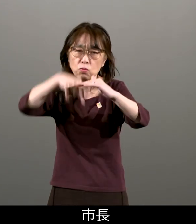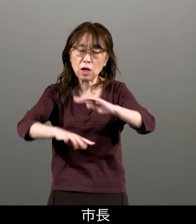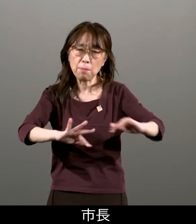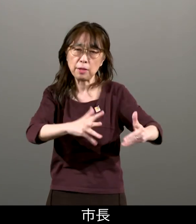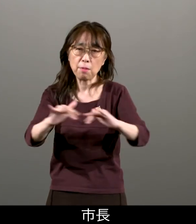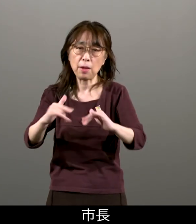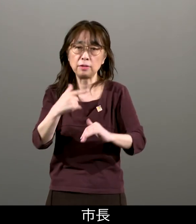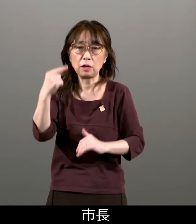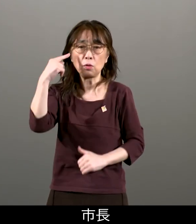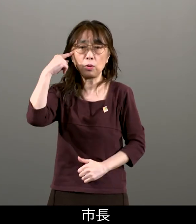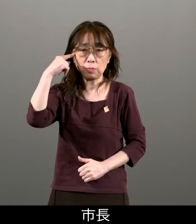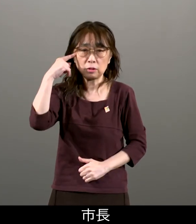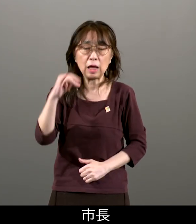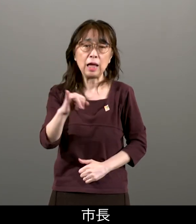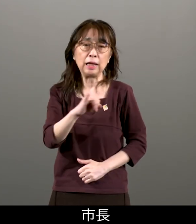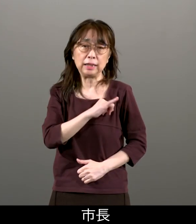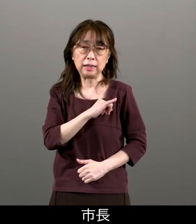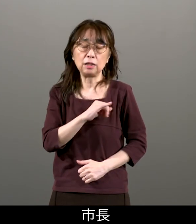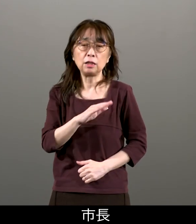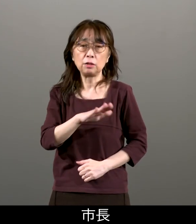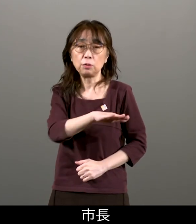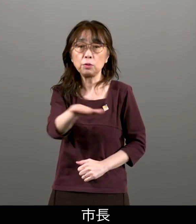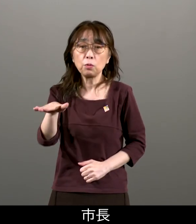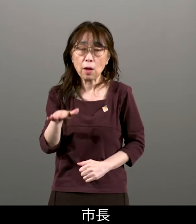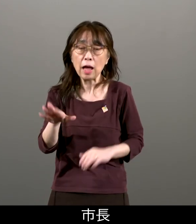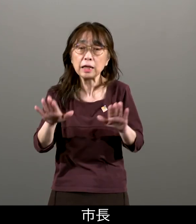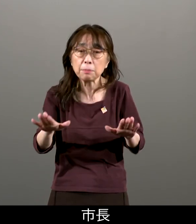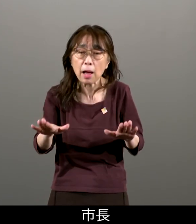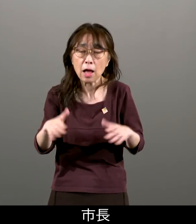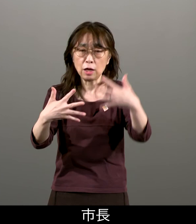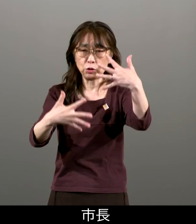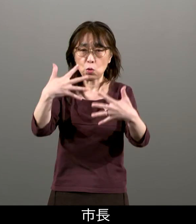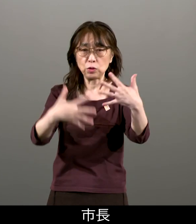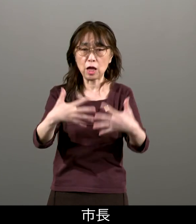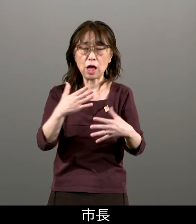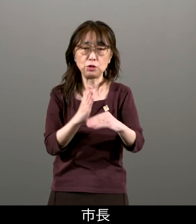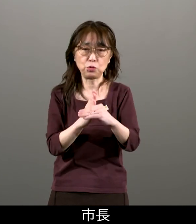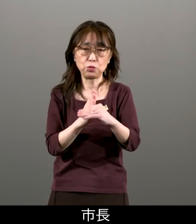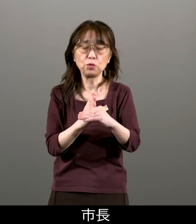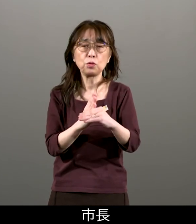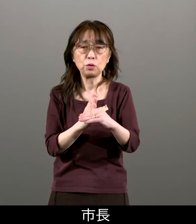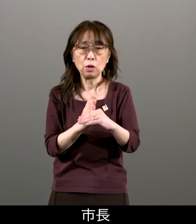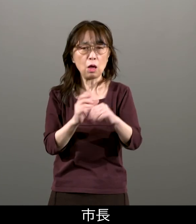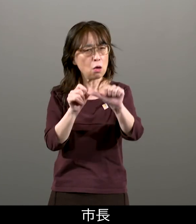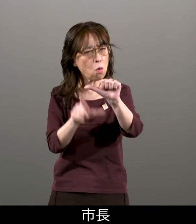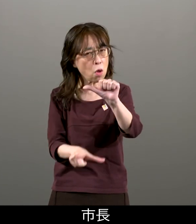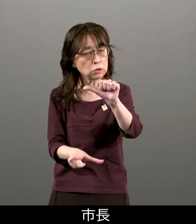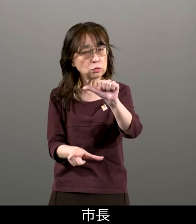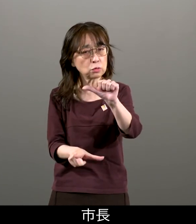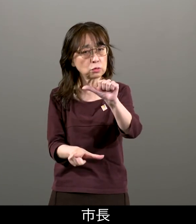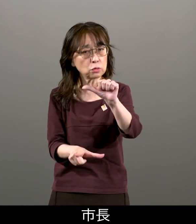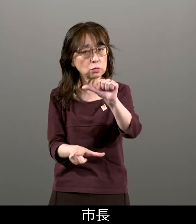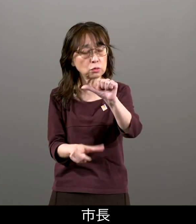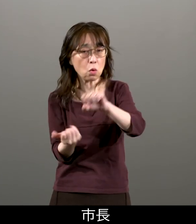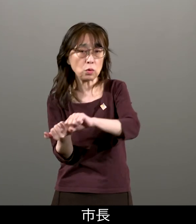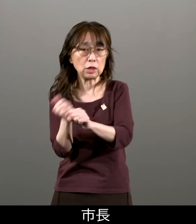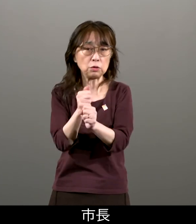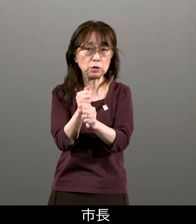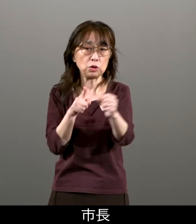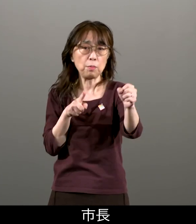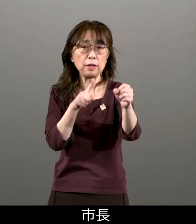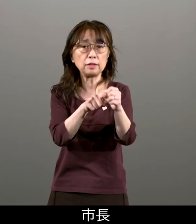ております。委員につきましては、現在、調整中でございまして、5月の設立を目指